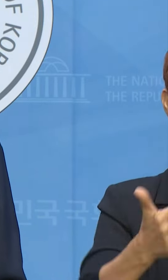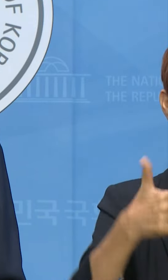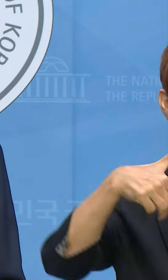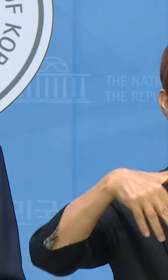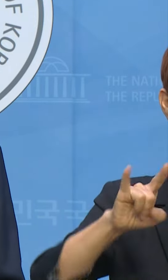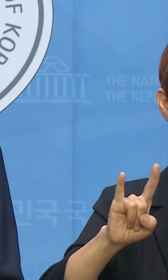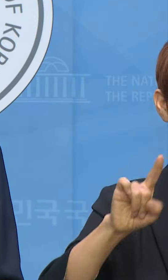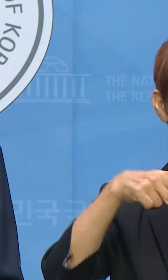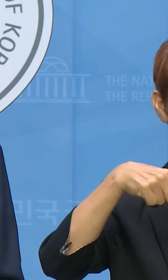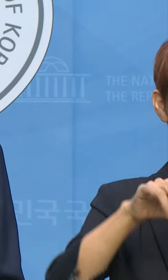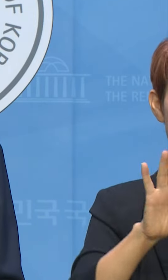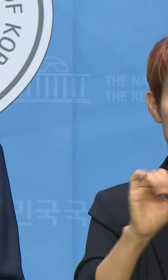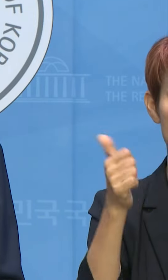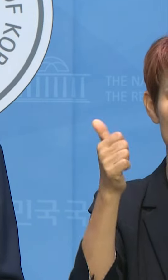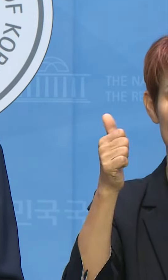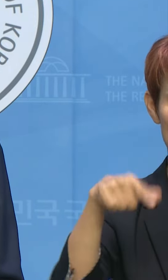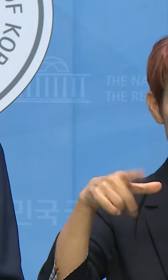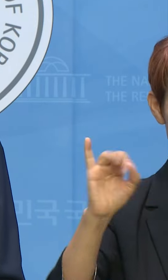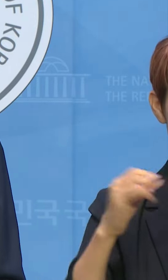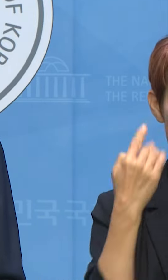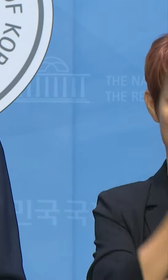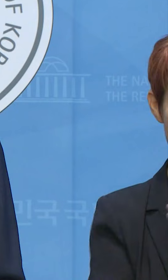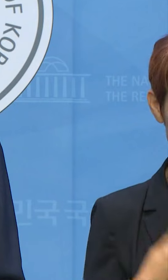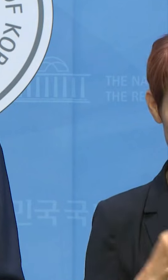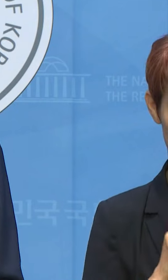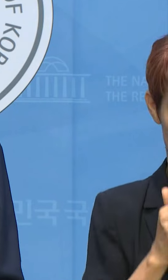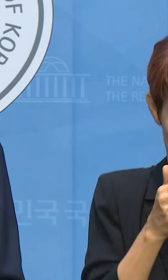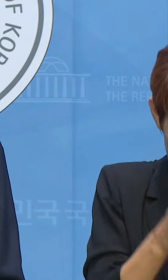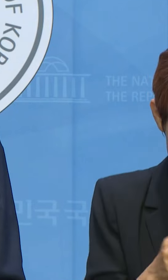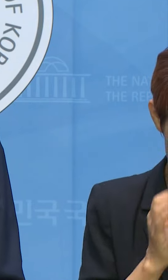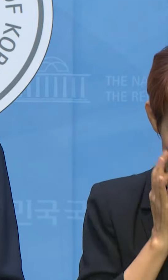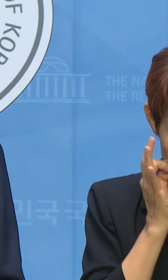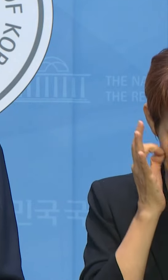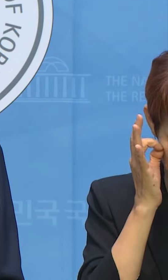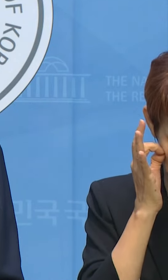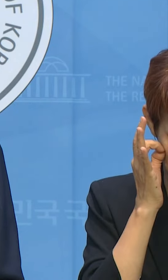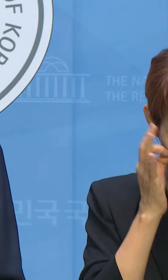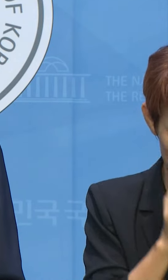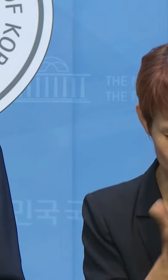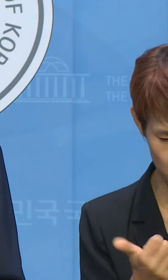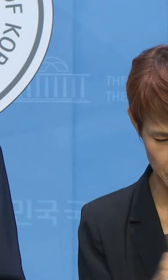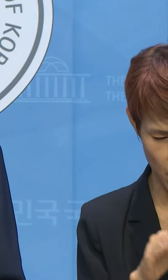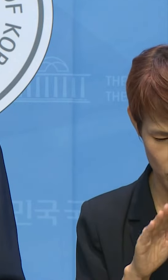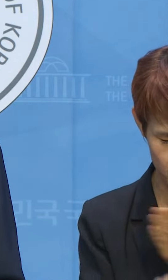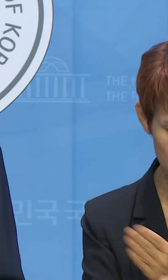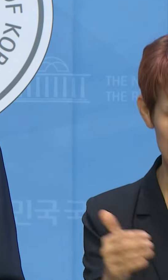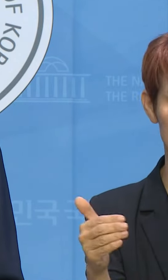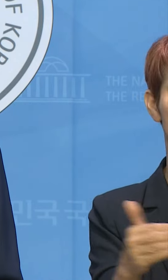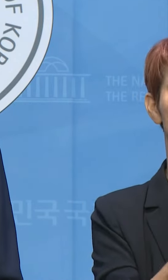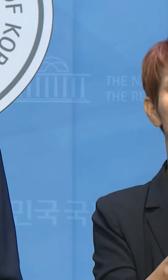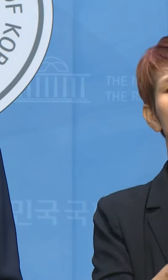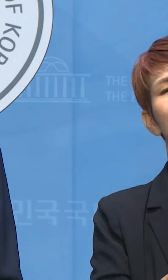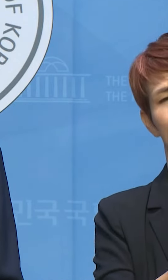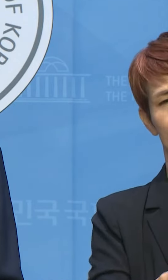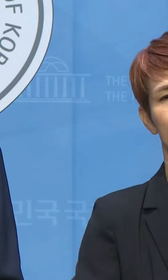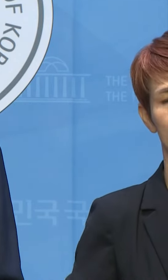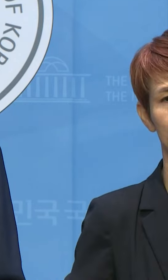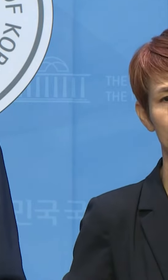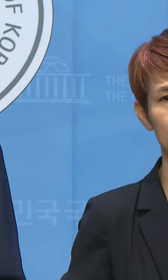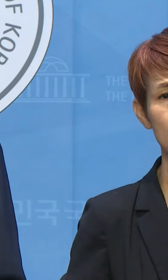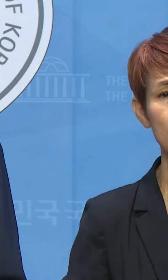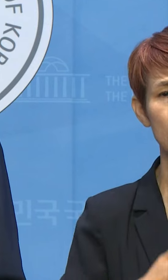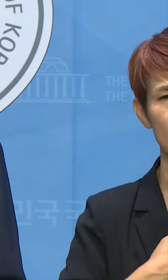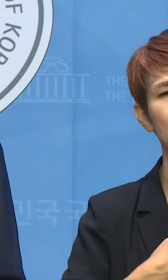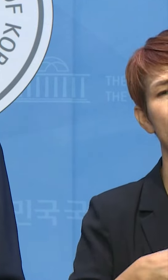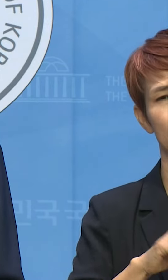사이후이 몸을 굽혀 모든 힘을 다하며 죽은 뒤에야 그만둔다는 뜻입니다 지금